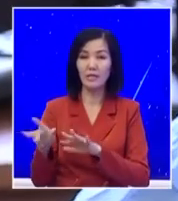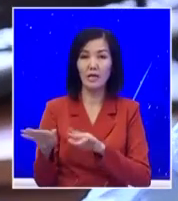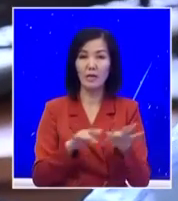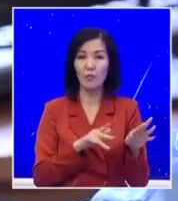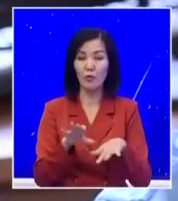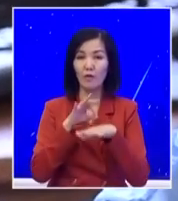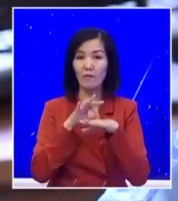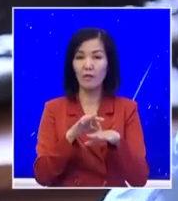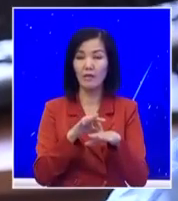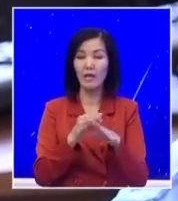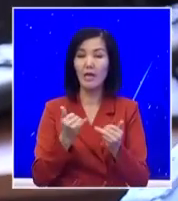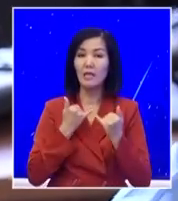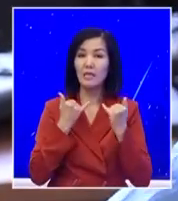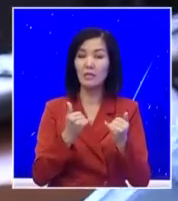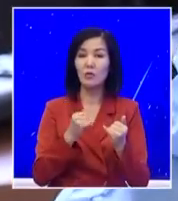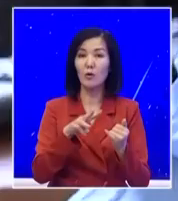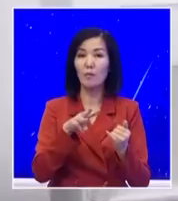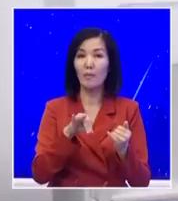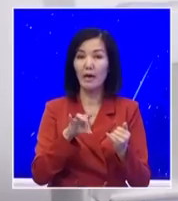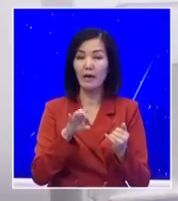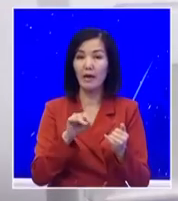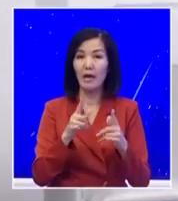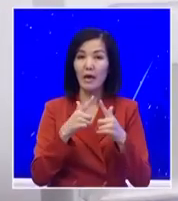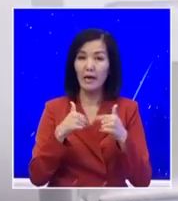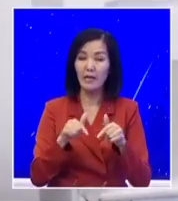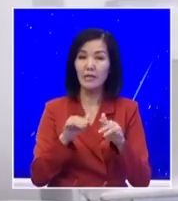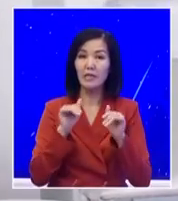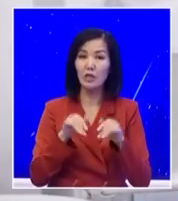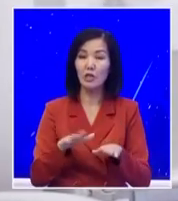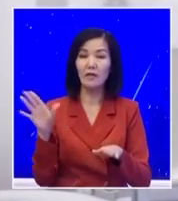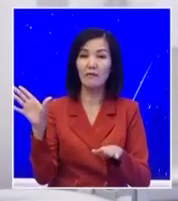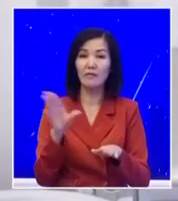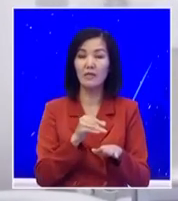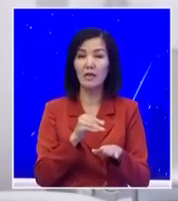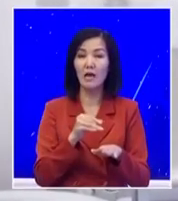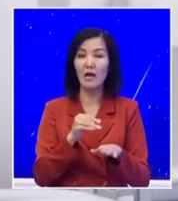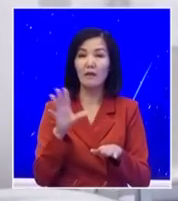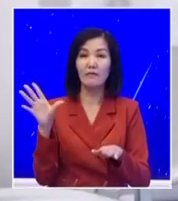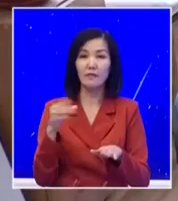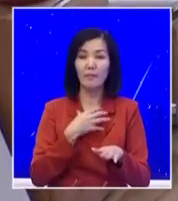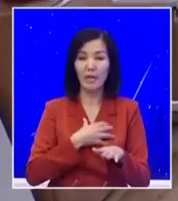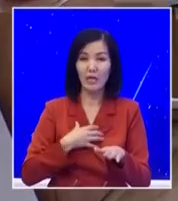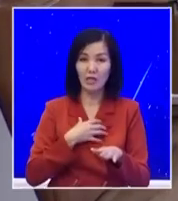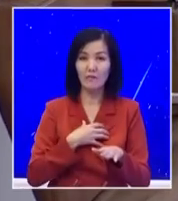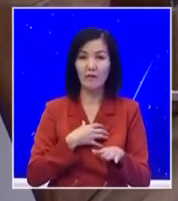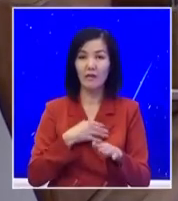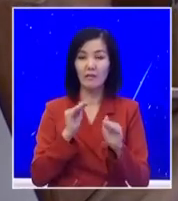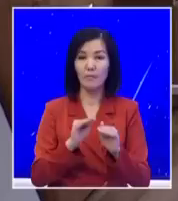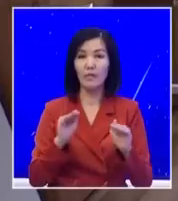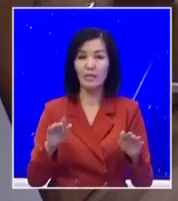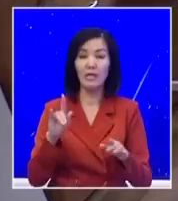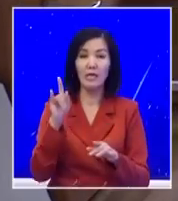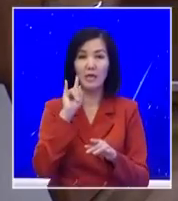это тоже заслуга Майры Умаровой. Решая организационные моменты, она всей душой болеет за нужды маленьких пациентов и их родителей. В